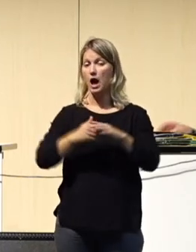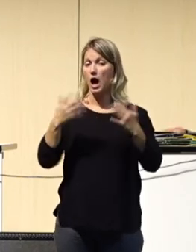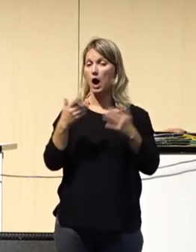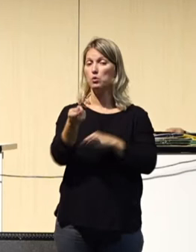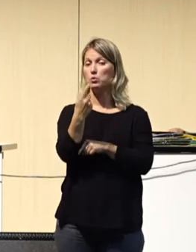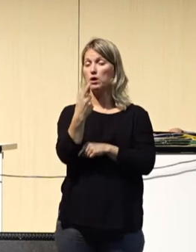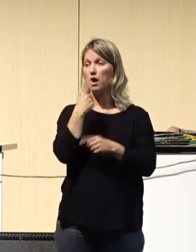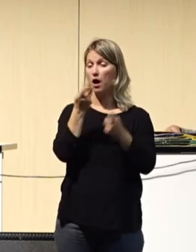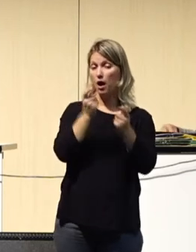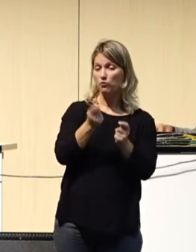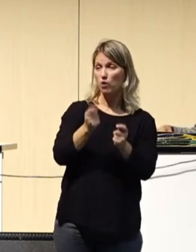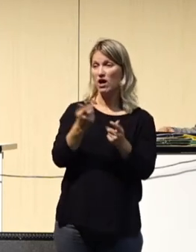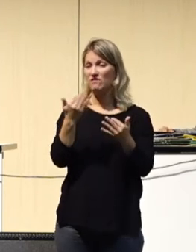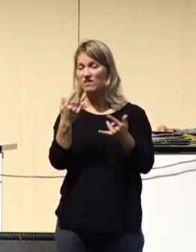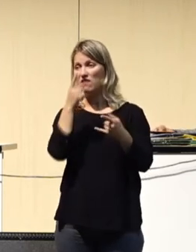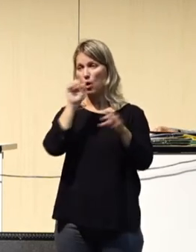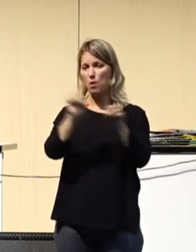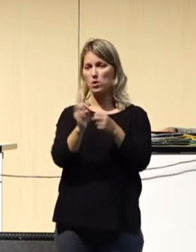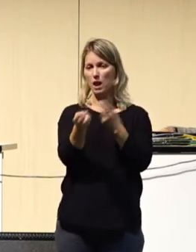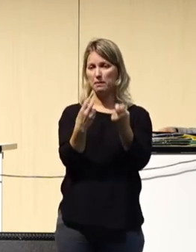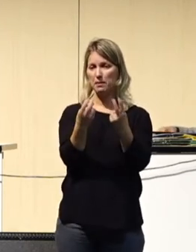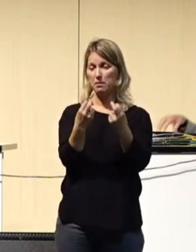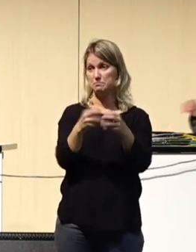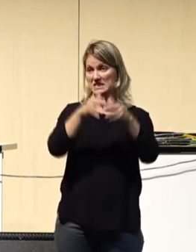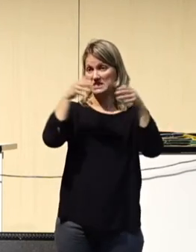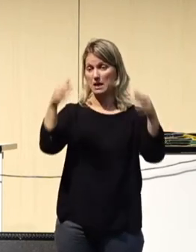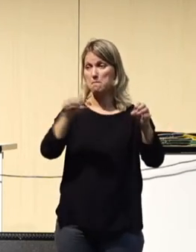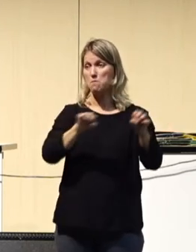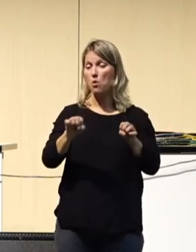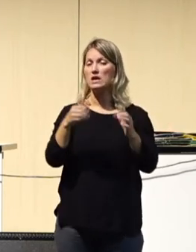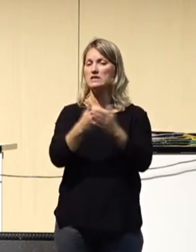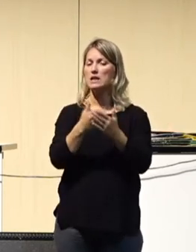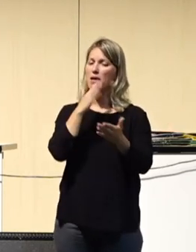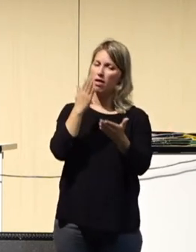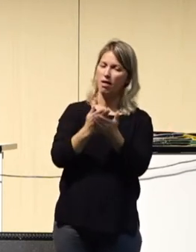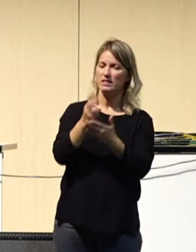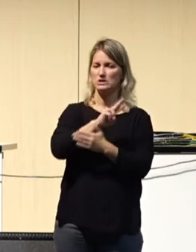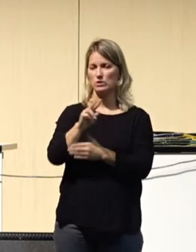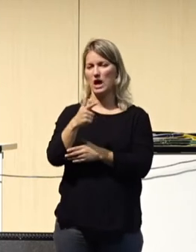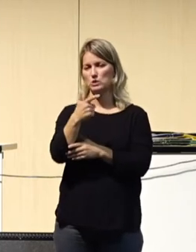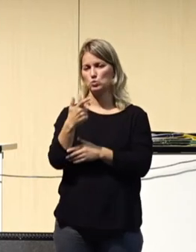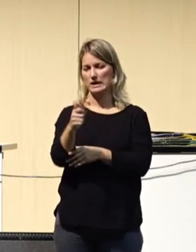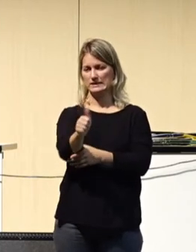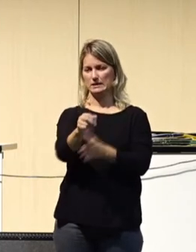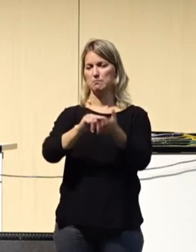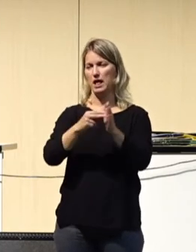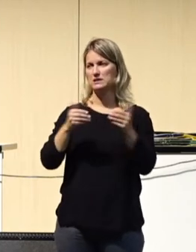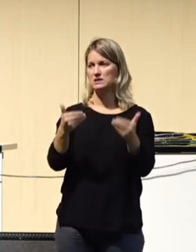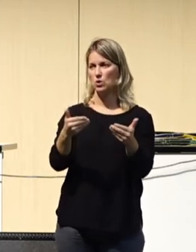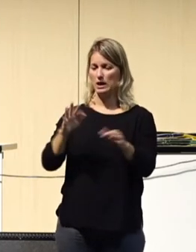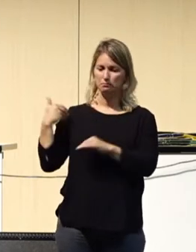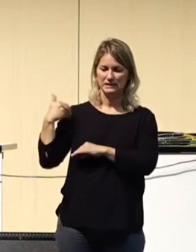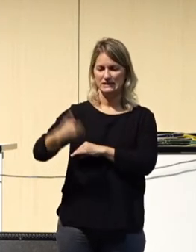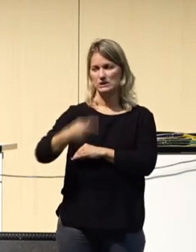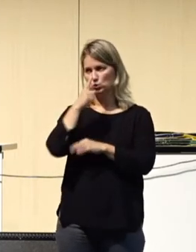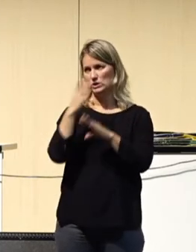Vorschläge aus der Online-Beteiligung wird die Fertigstellung für Ende des zweiten Quartals 2021 angeschrieben. Aber es ist sozusagen nochmal dieser Zwischenschritt, eine